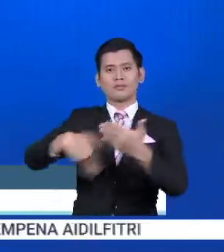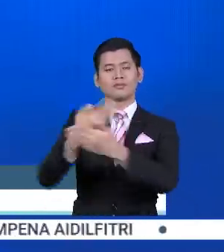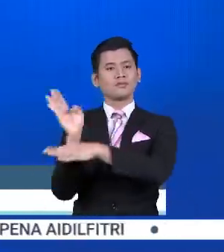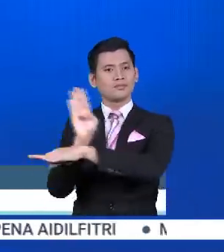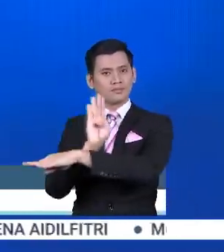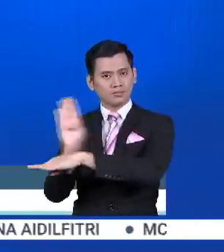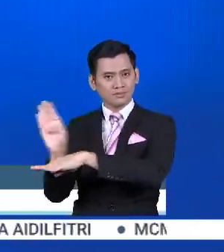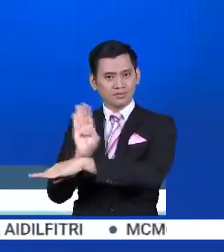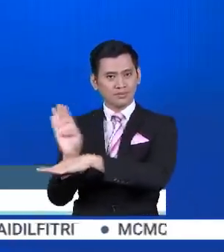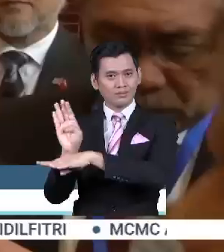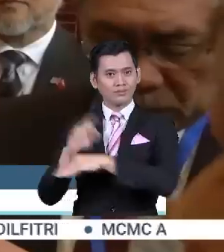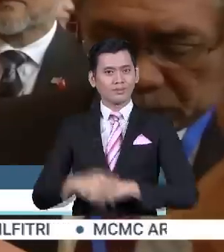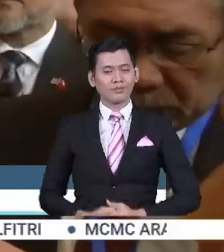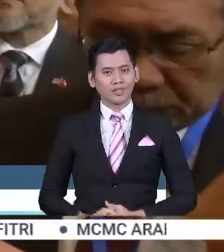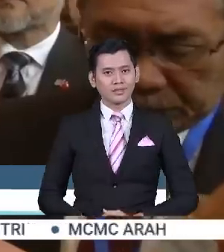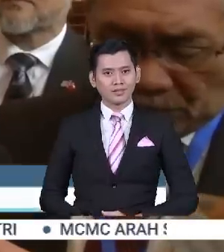perniagaan.